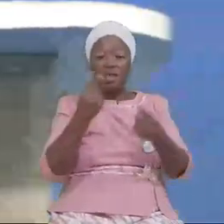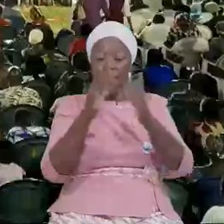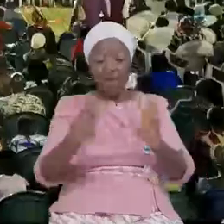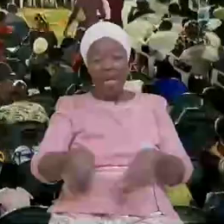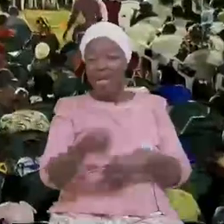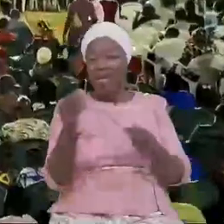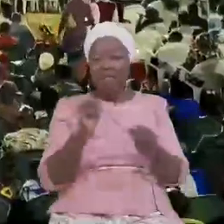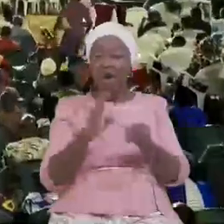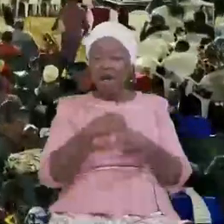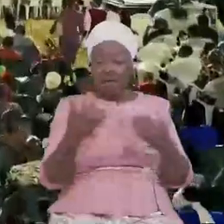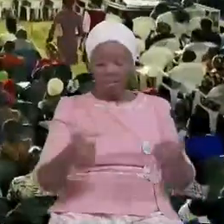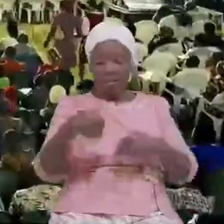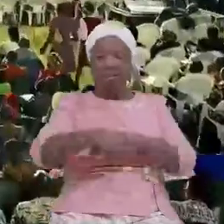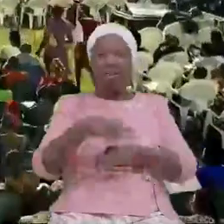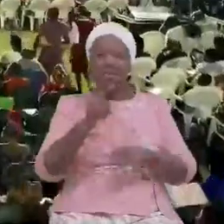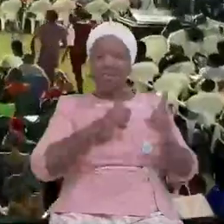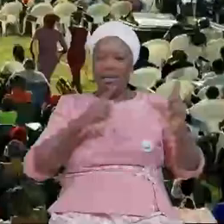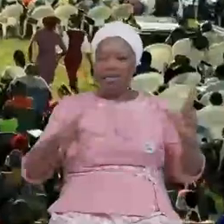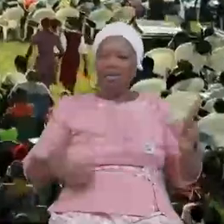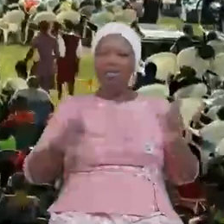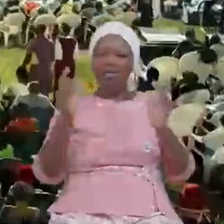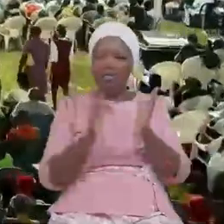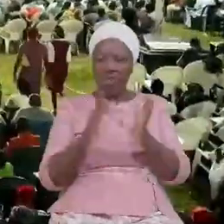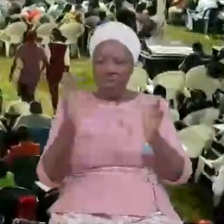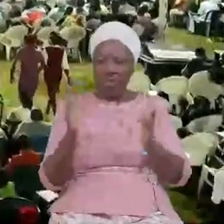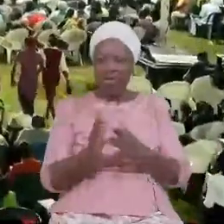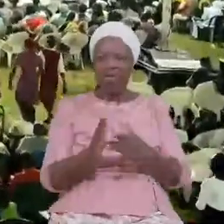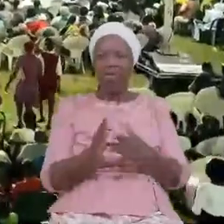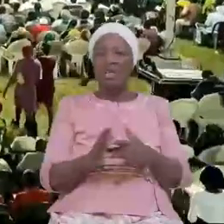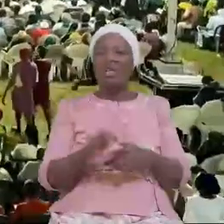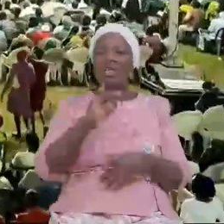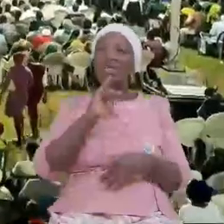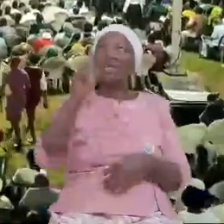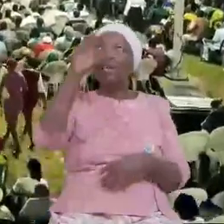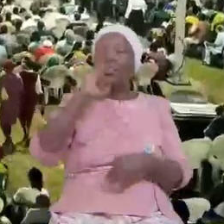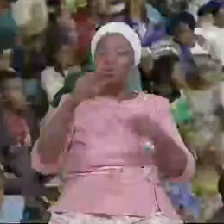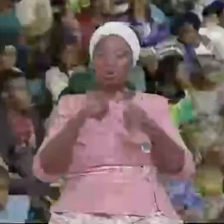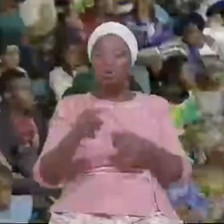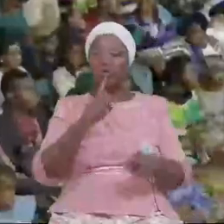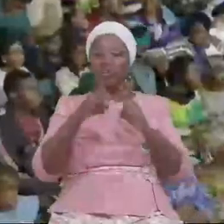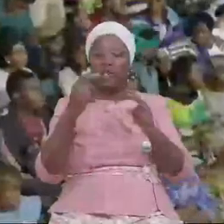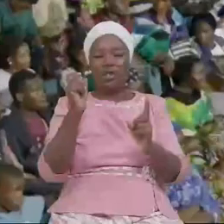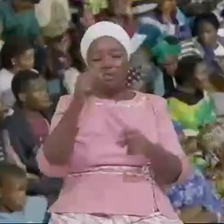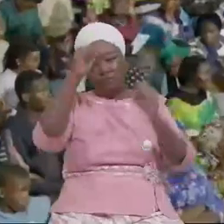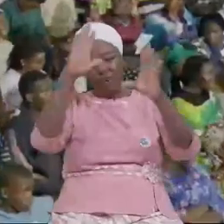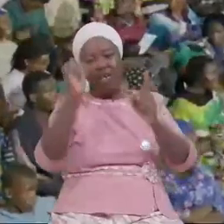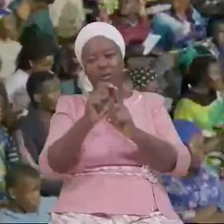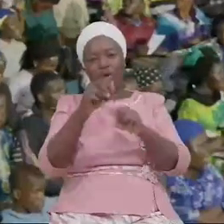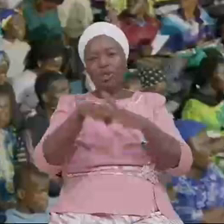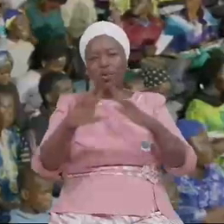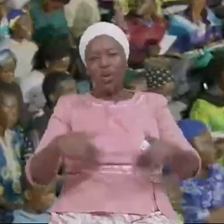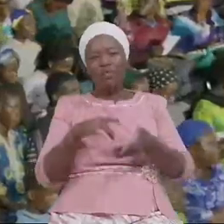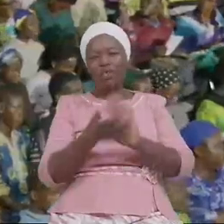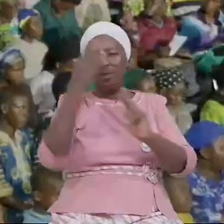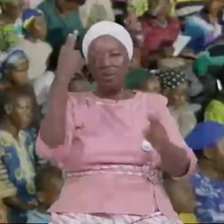n'était plus pécheresse. Ce soir, le Seigneur Jésus va déclarer la parole du Père à votre